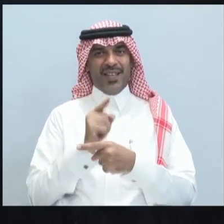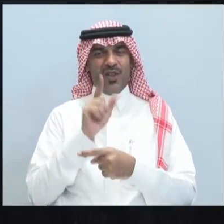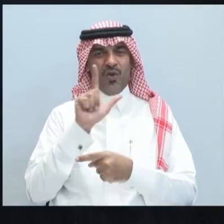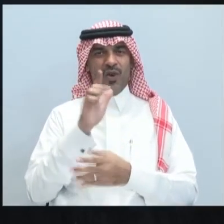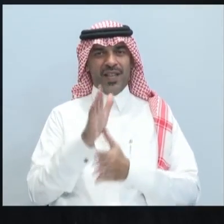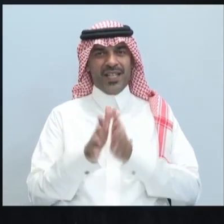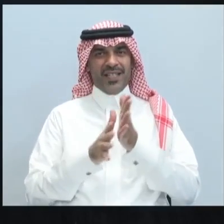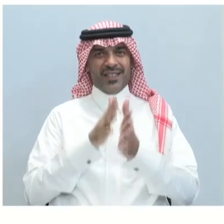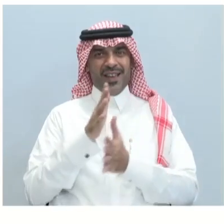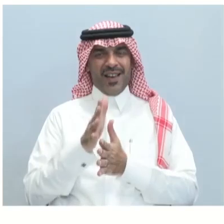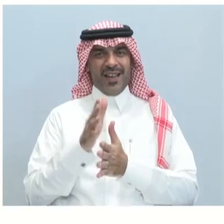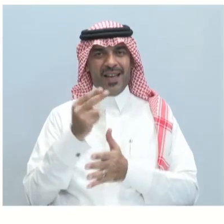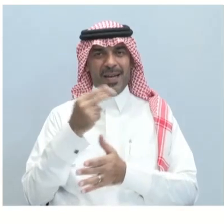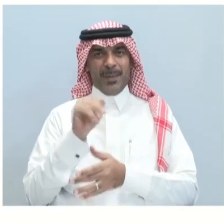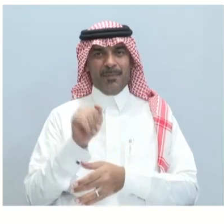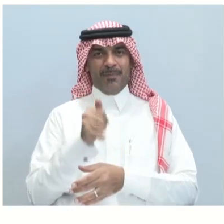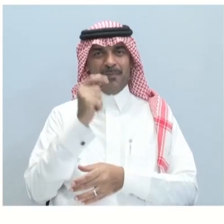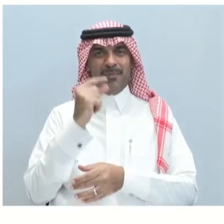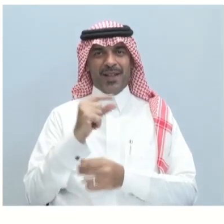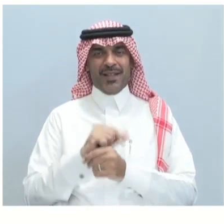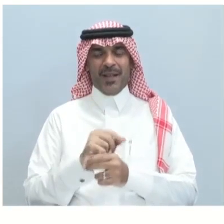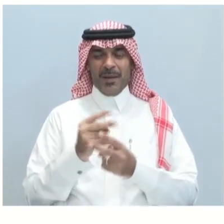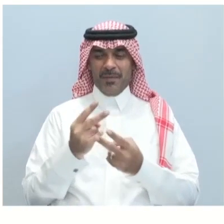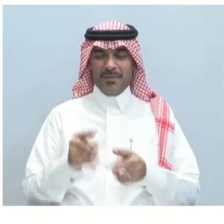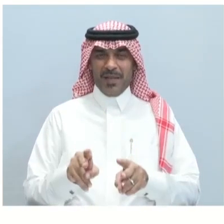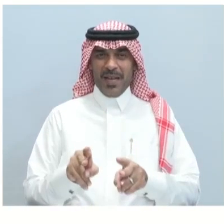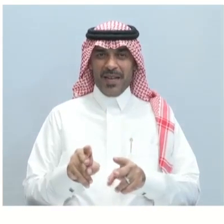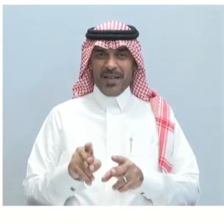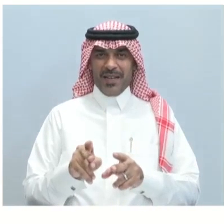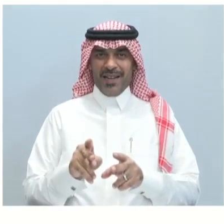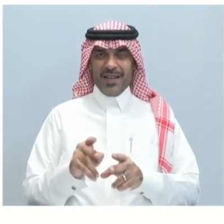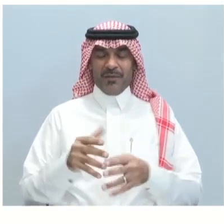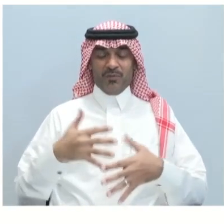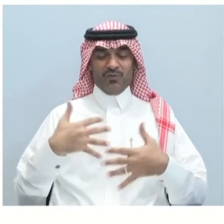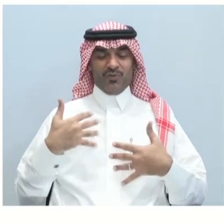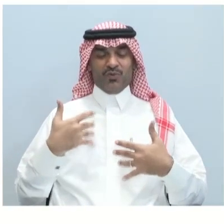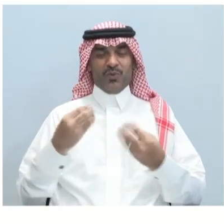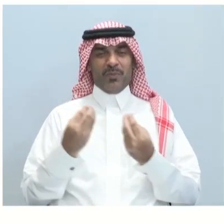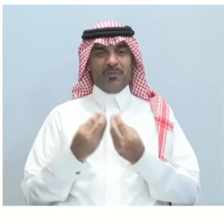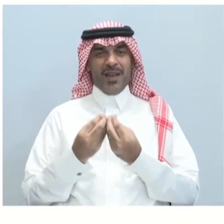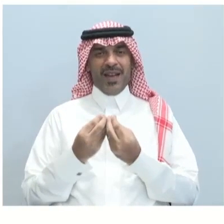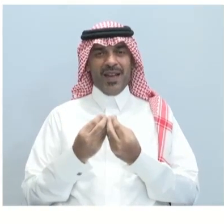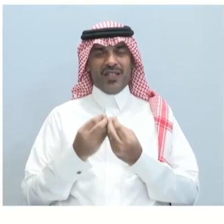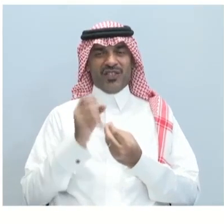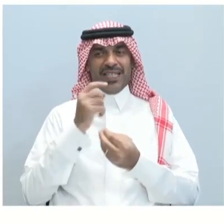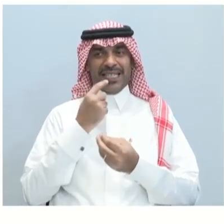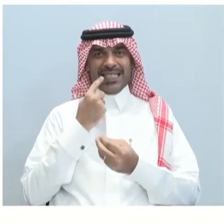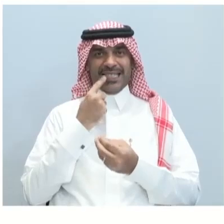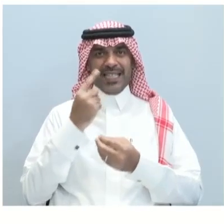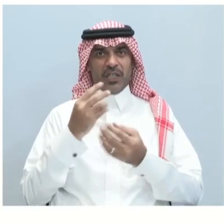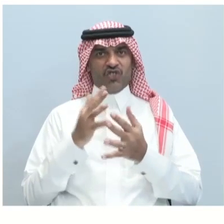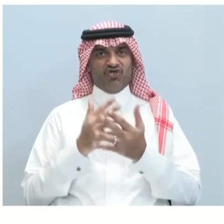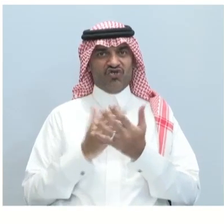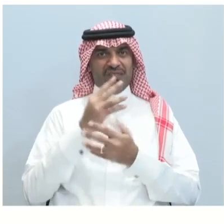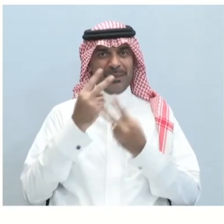الذويب مترجم لغه الاشاره لبدايه حصه شيقه وجديده باذن الله مع بدايه هذا العام الدراسي